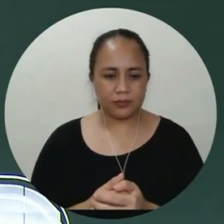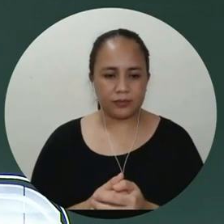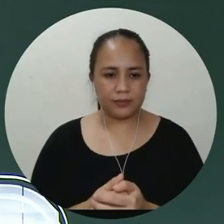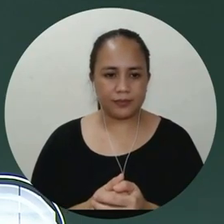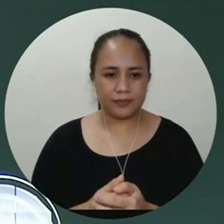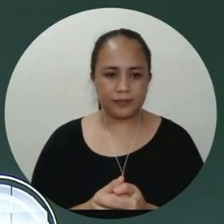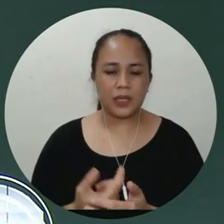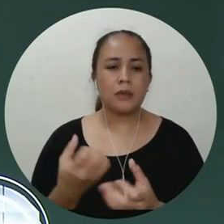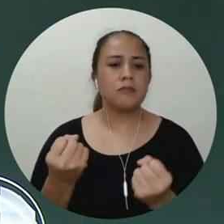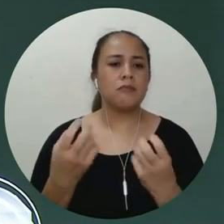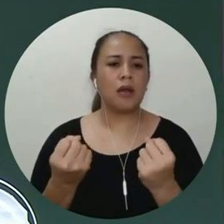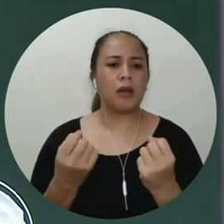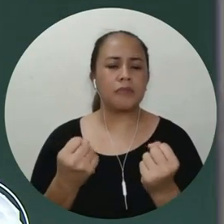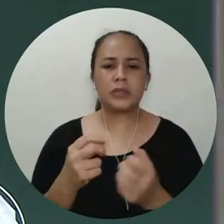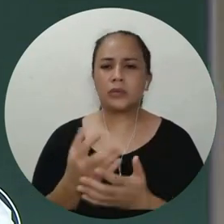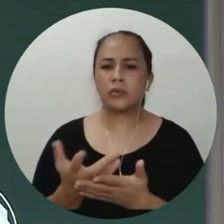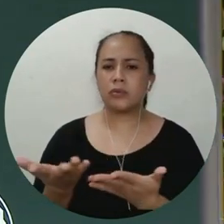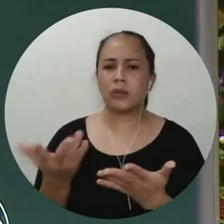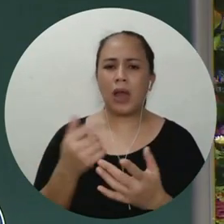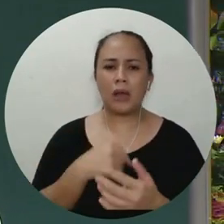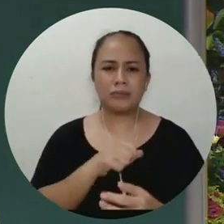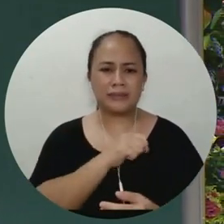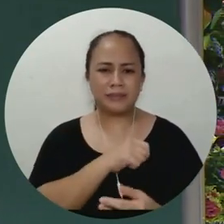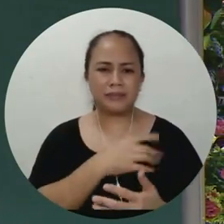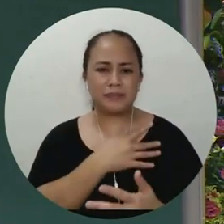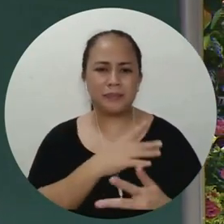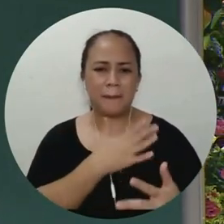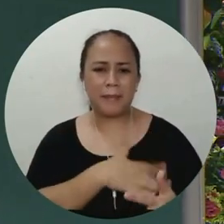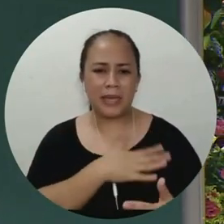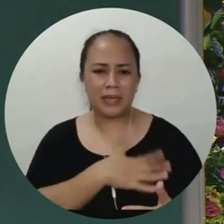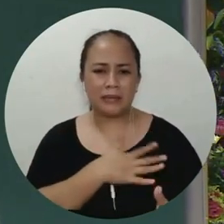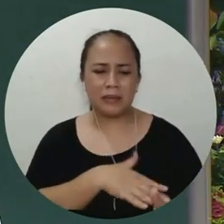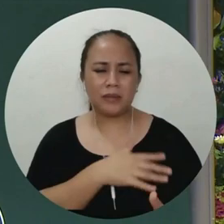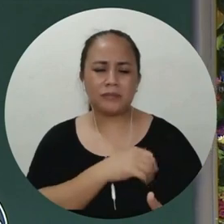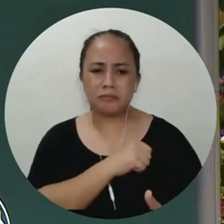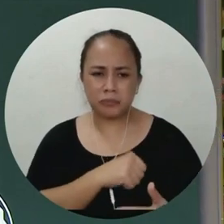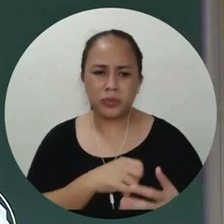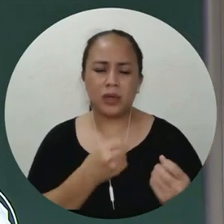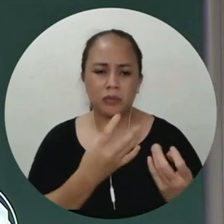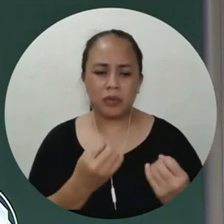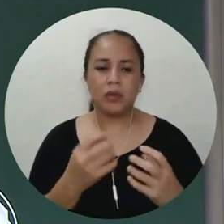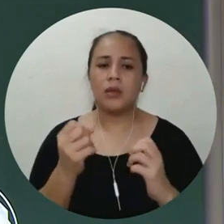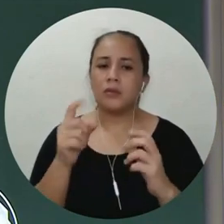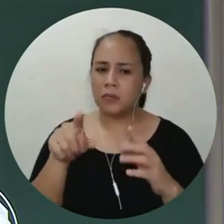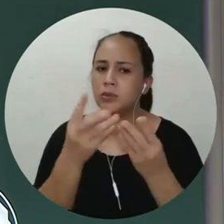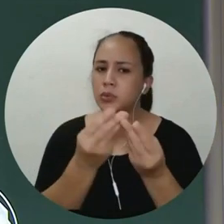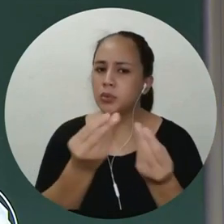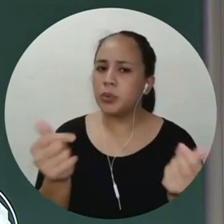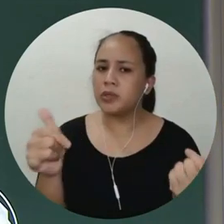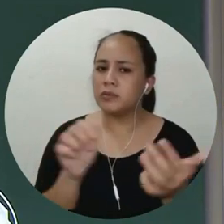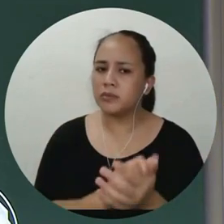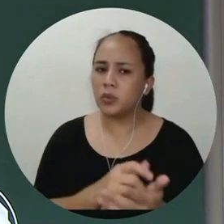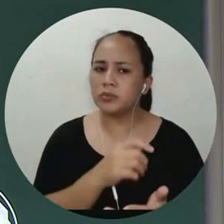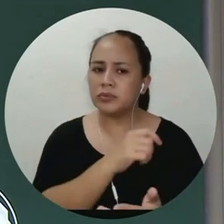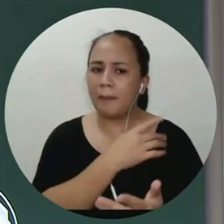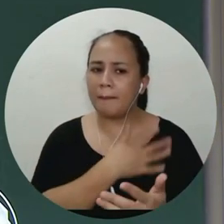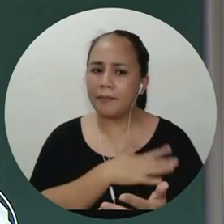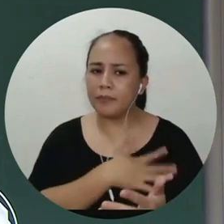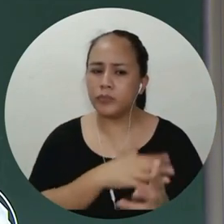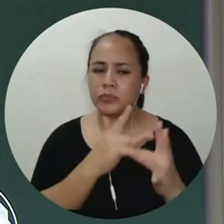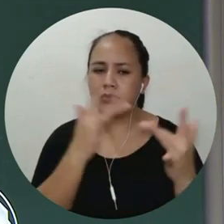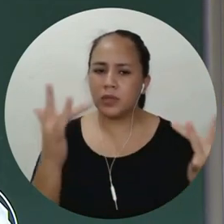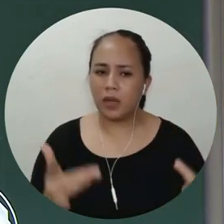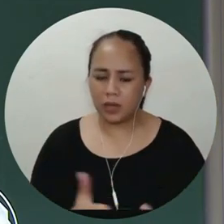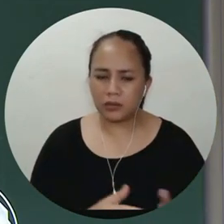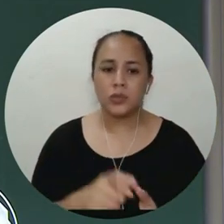There are many who have been scarred. 이런 상처받은 마음들 치유해 줘야 돼요. You have to heal those scarred hearts. 그래서 치유 운동해야 돼. And that's why